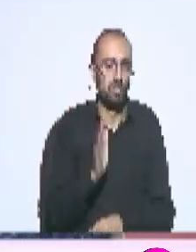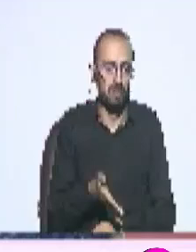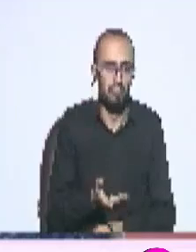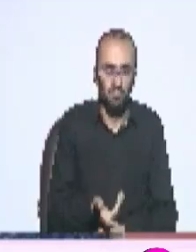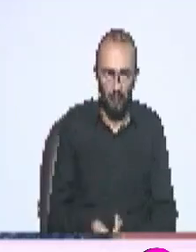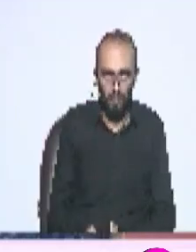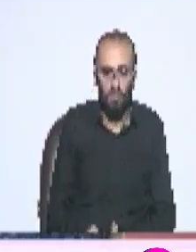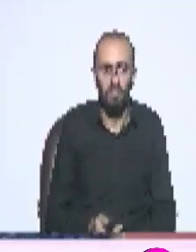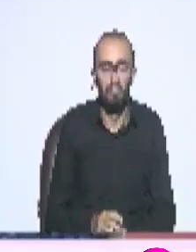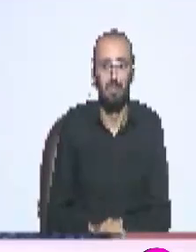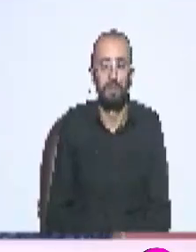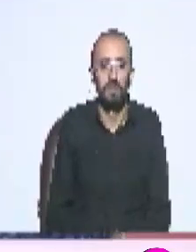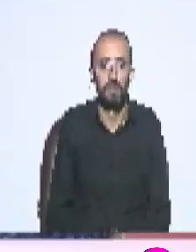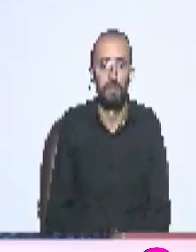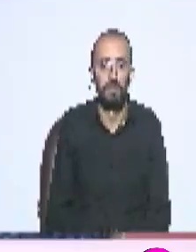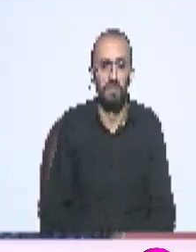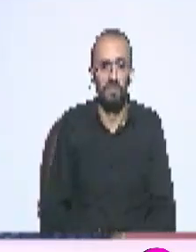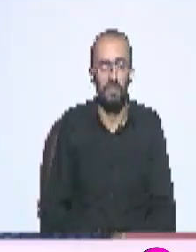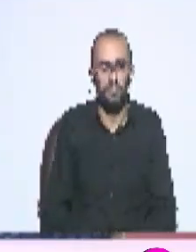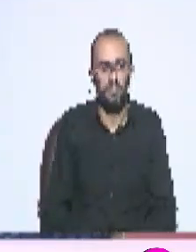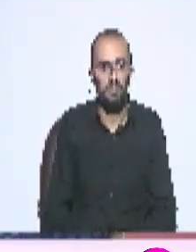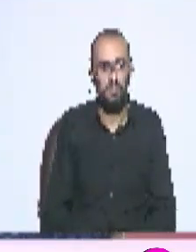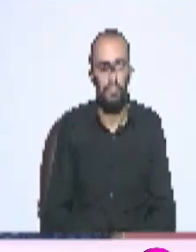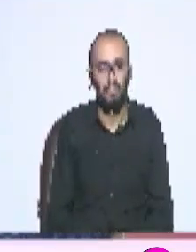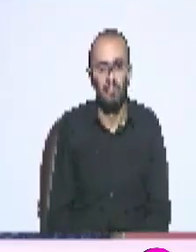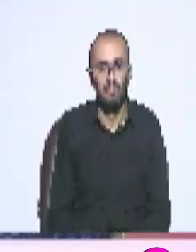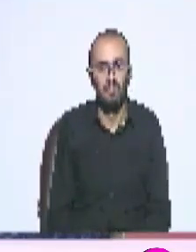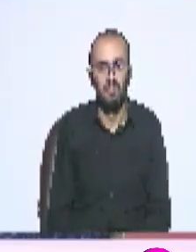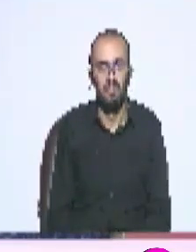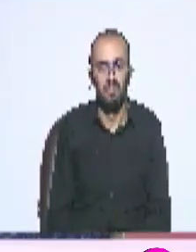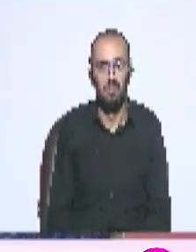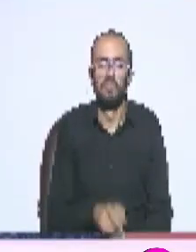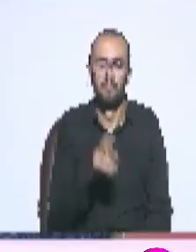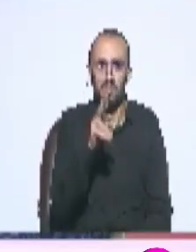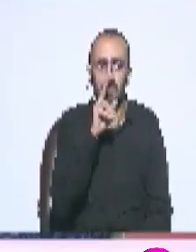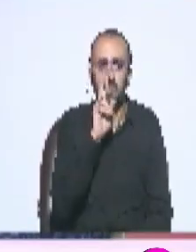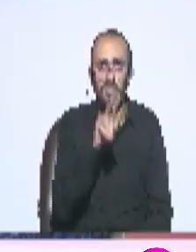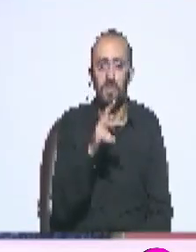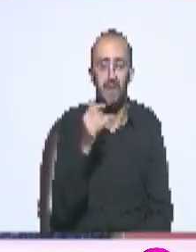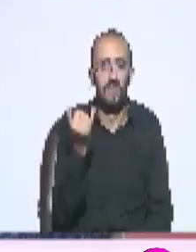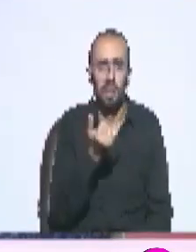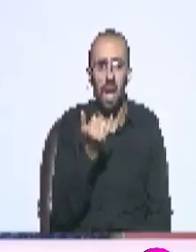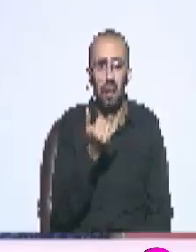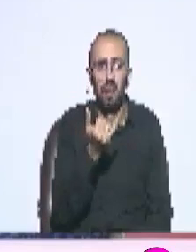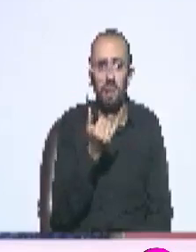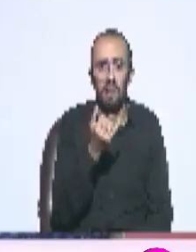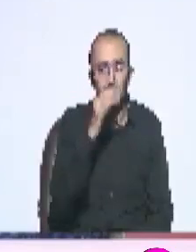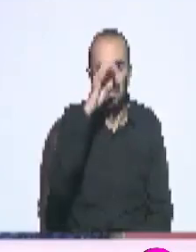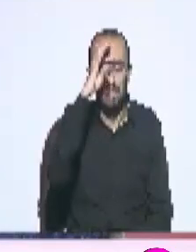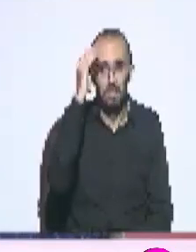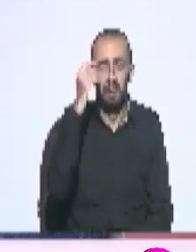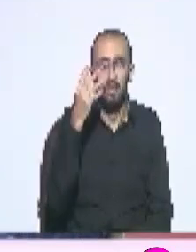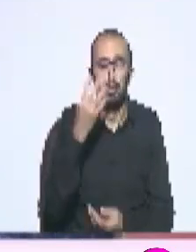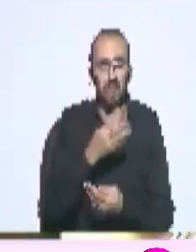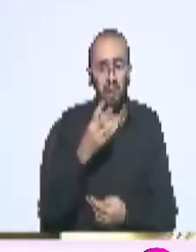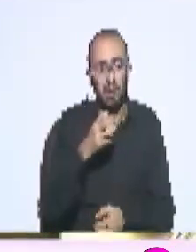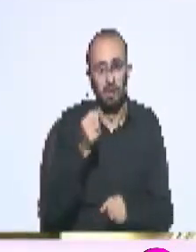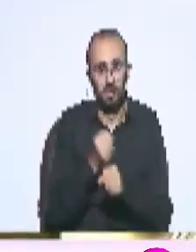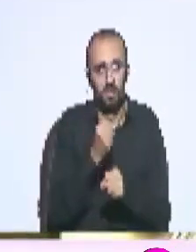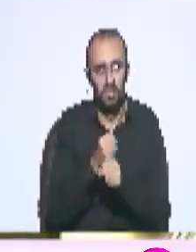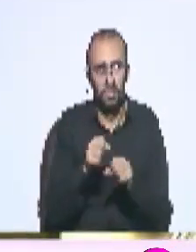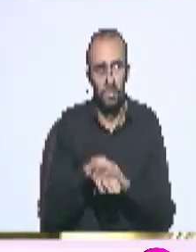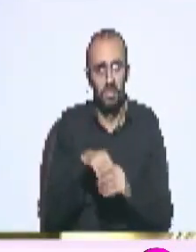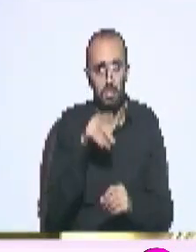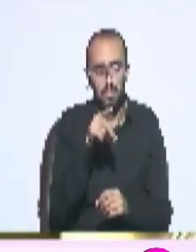ورك انفام ايجابيه فبن الاقي ان احنا بسهوله بنقدر الشركه اللي بتبقى مركزه على كده ما بتسمعش ان